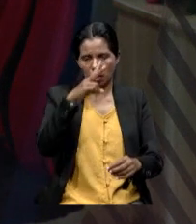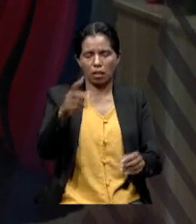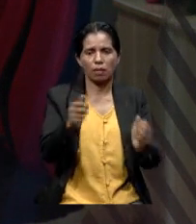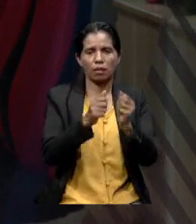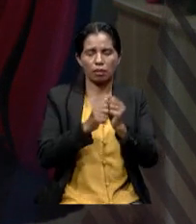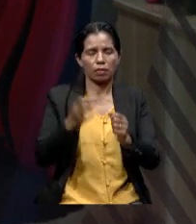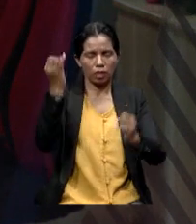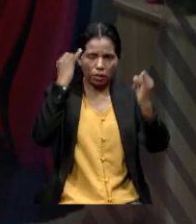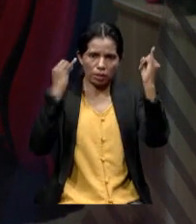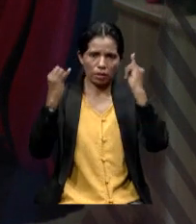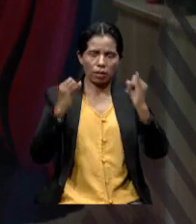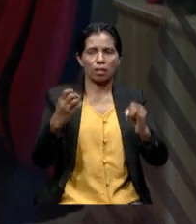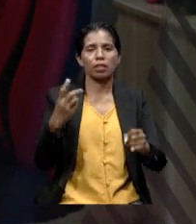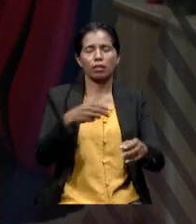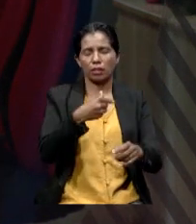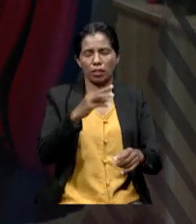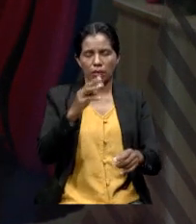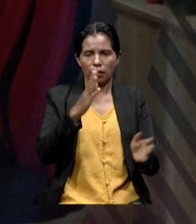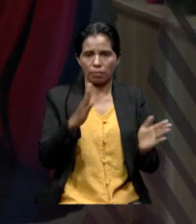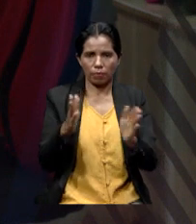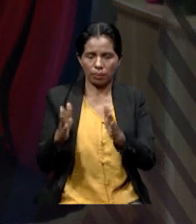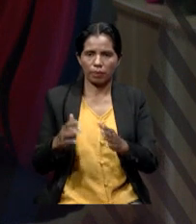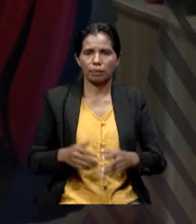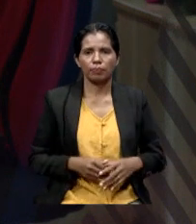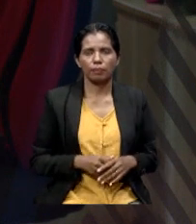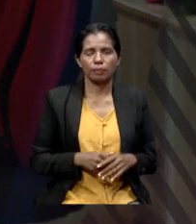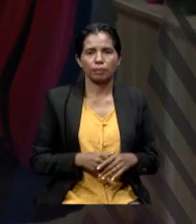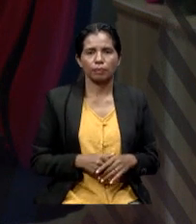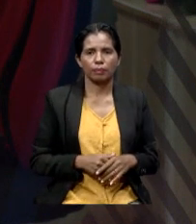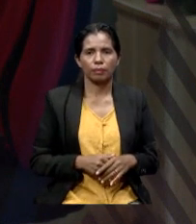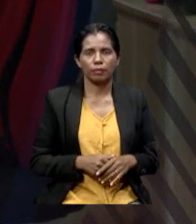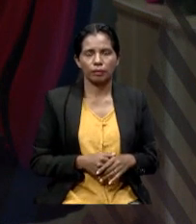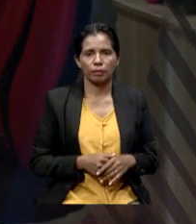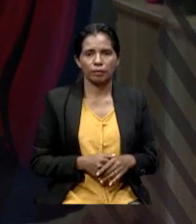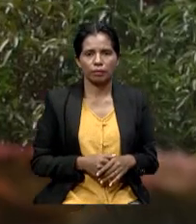pacote informação nebe ziemen preparona.